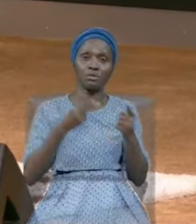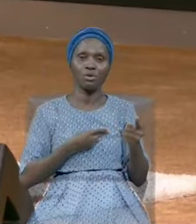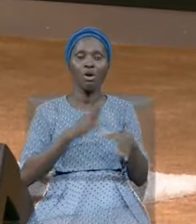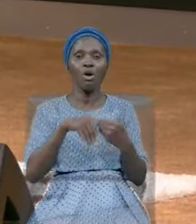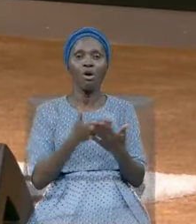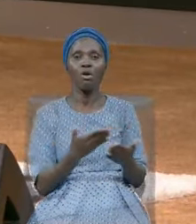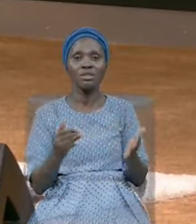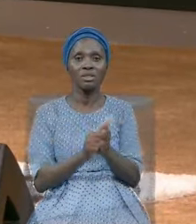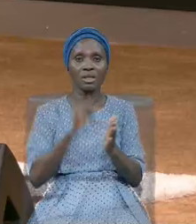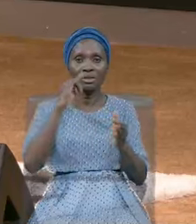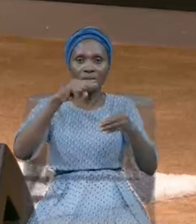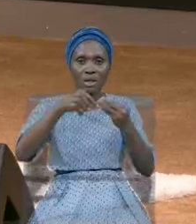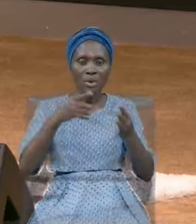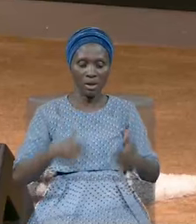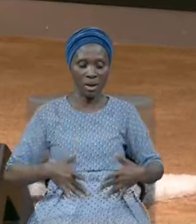ce qui,